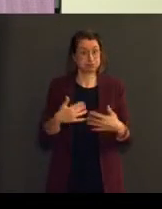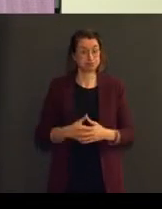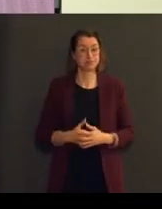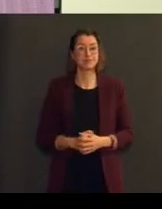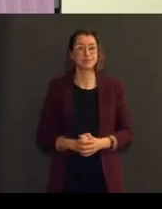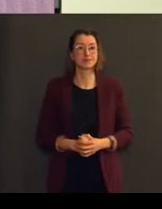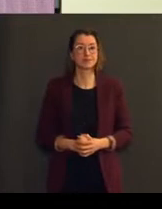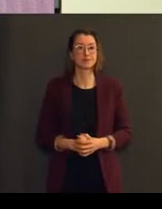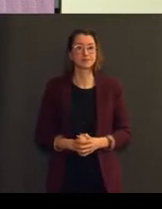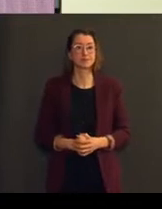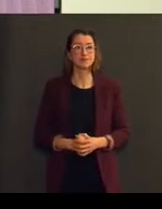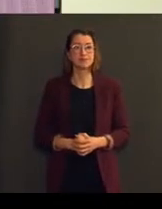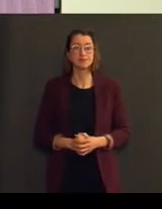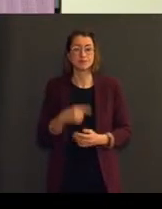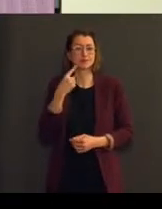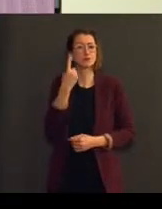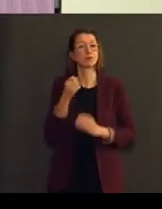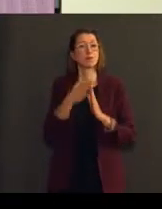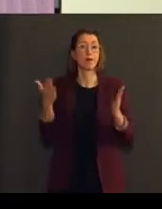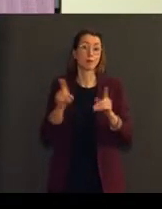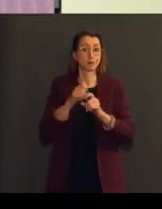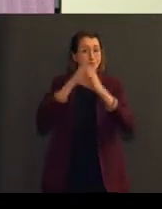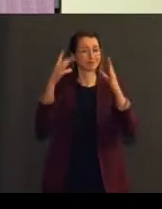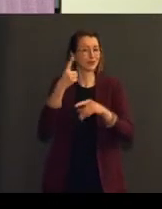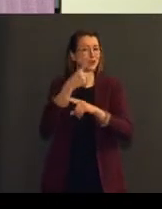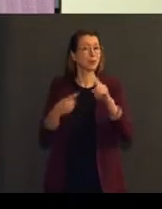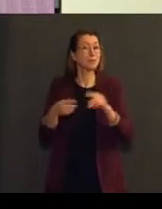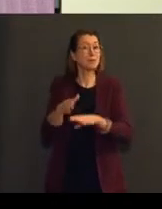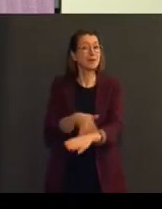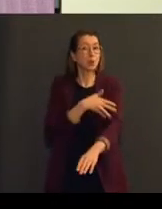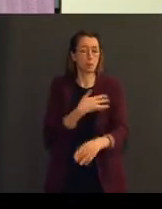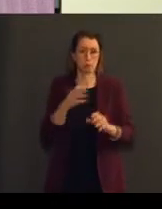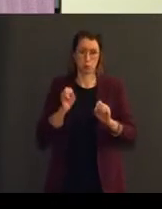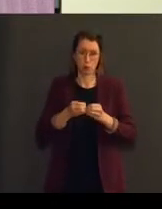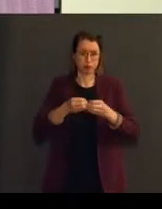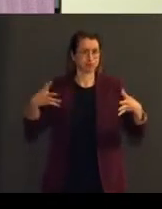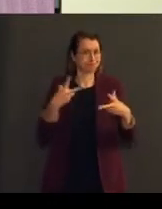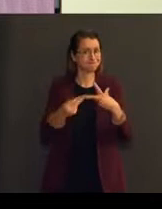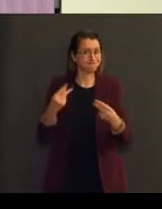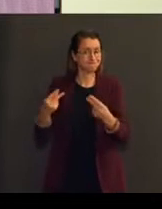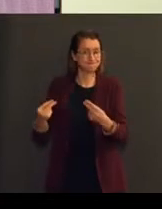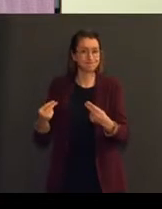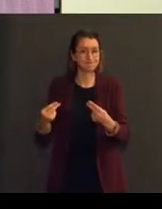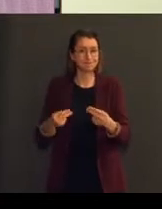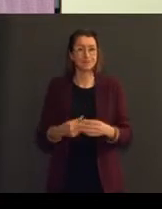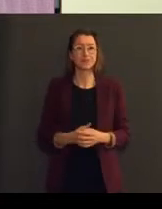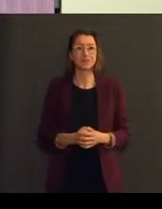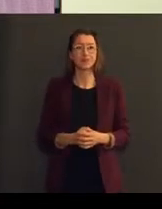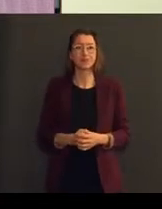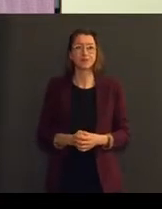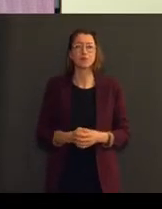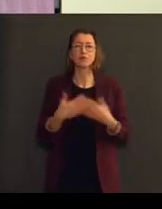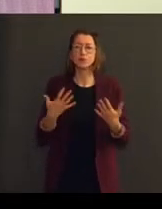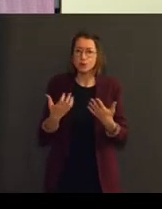Dans les messages ou les discussions qu'on voudrait avoir avec vous aujourd'hui, il y en a une qui a trait aux mesures prises récemment et aussi